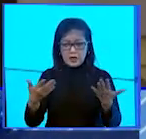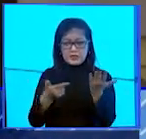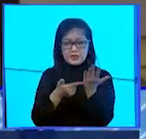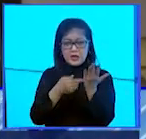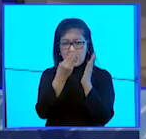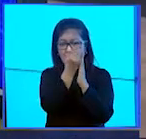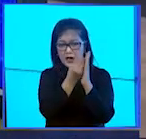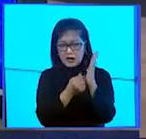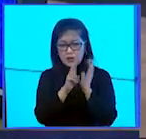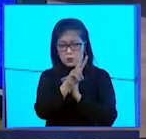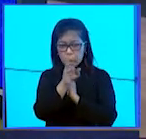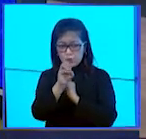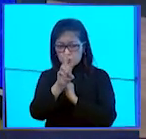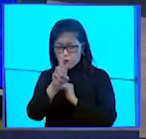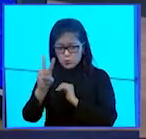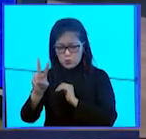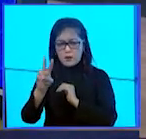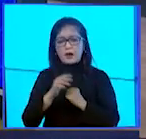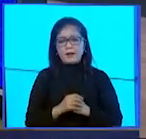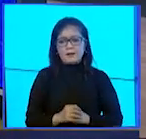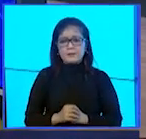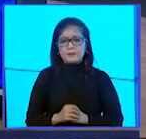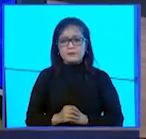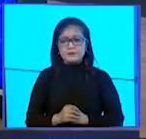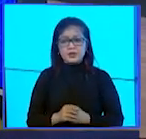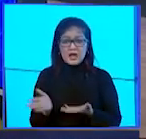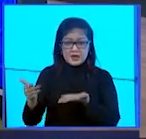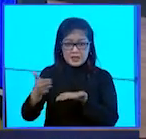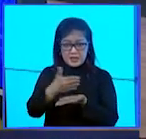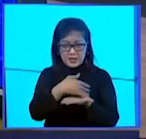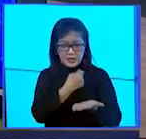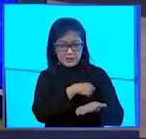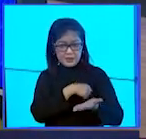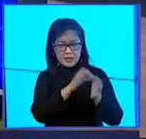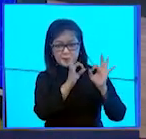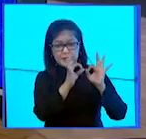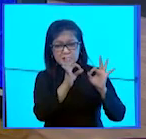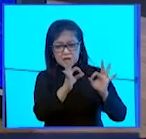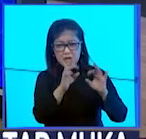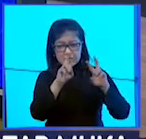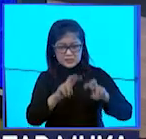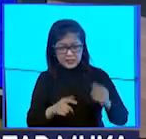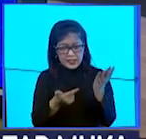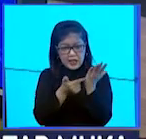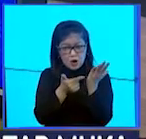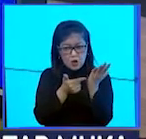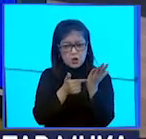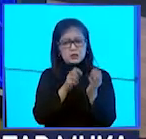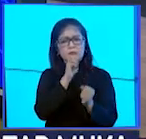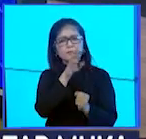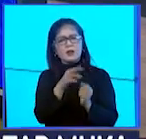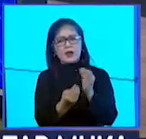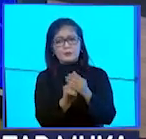Hai baik kemudian bangputra ini kita lihat bahwa data Mendikbud mengeluarkan lebih dari 1000 sekolah menjadi Cluster kau fitnah intense jauh ini